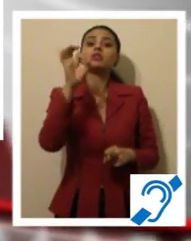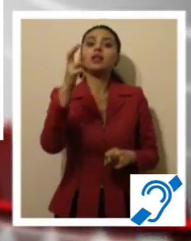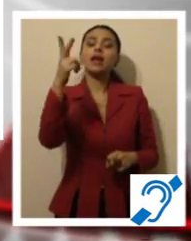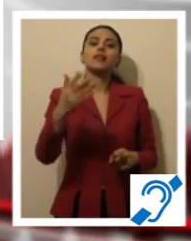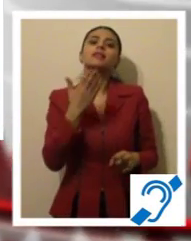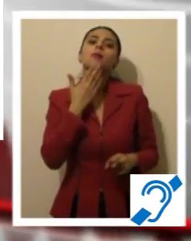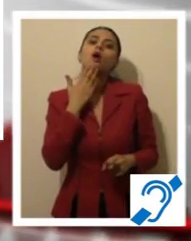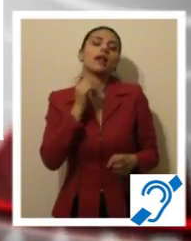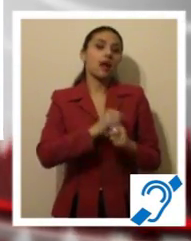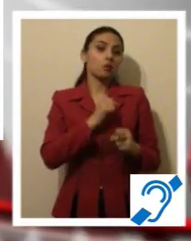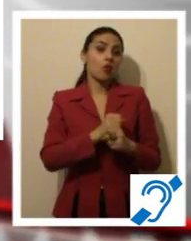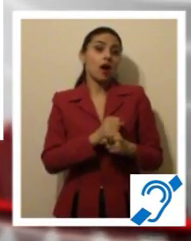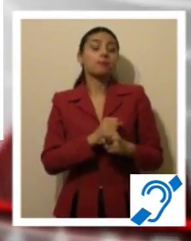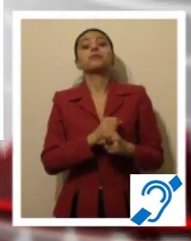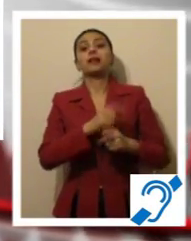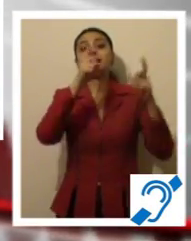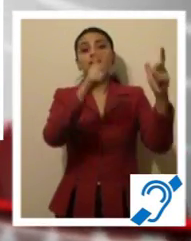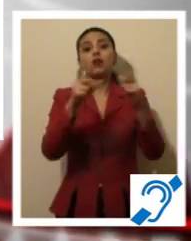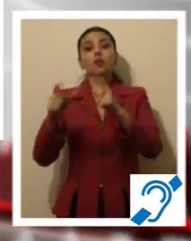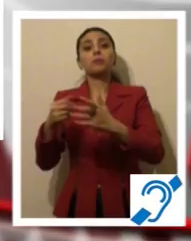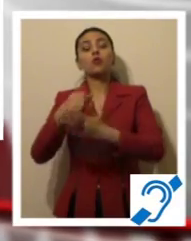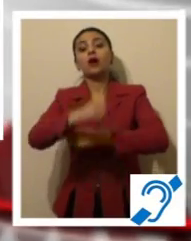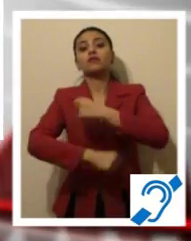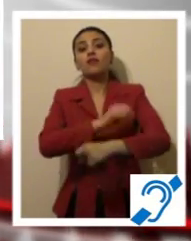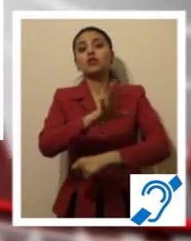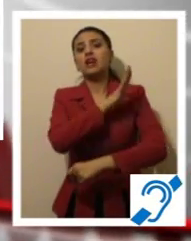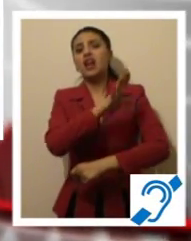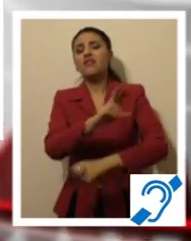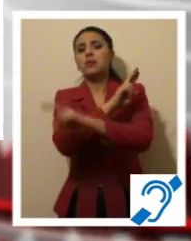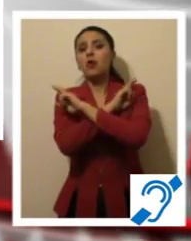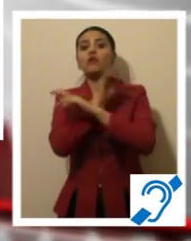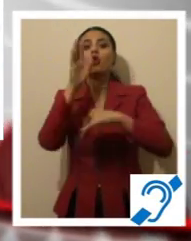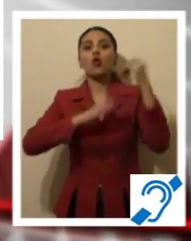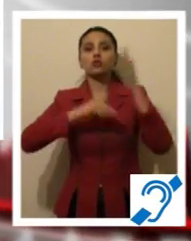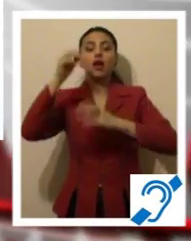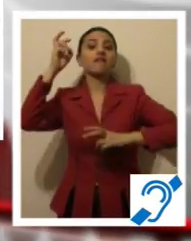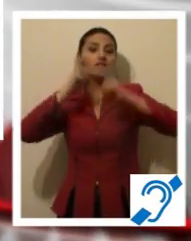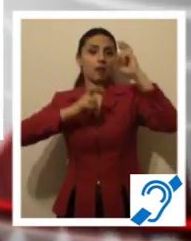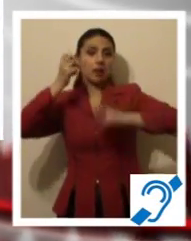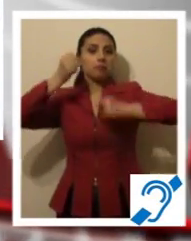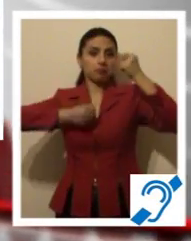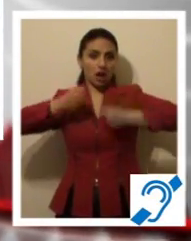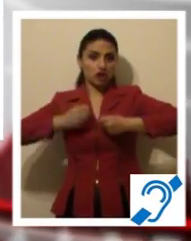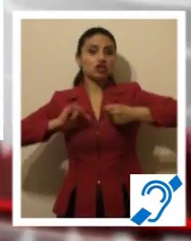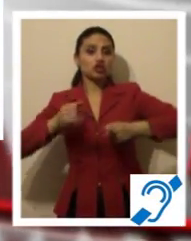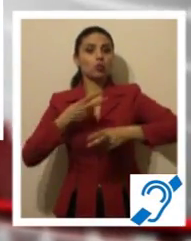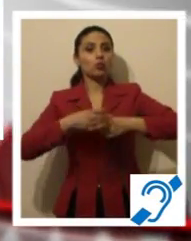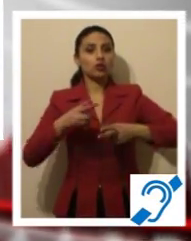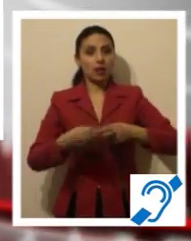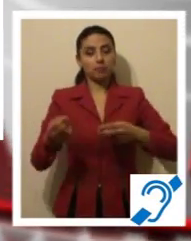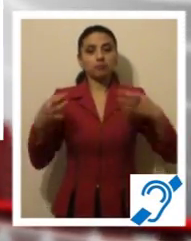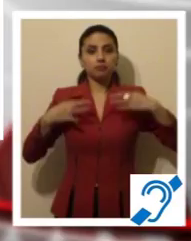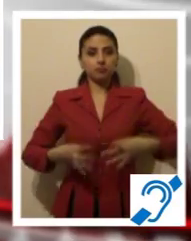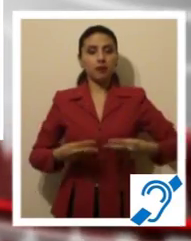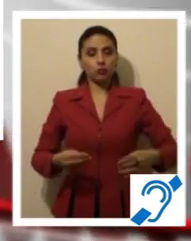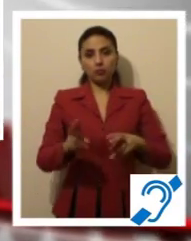muncă. Sectoarele de activitate în care s-au înregistrat accidente mortale au fost construcții, fabricarea automobilelor și tăbăcirea și finisarea pieilor.